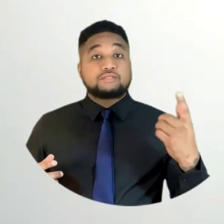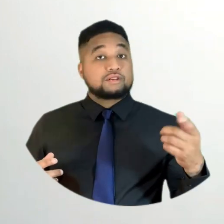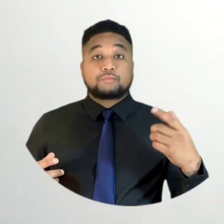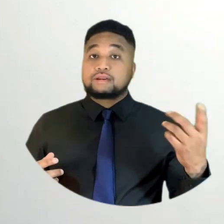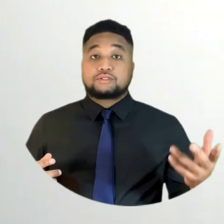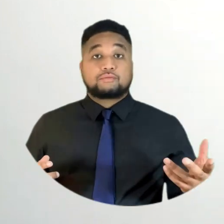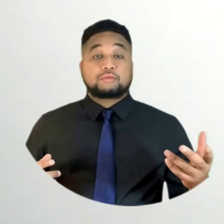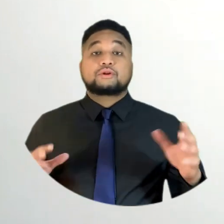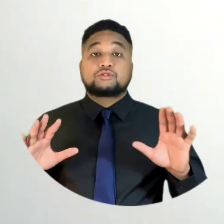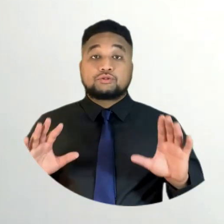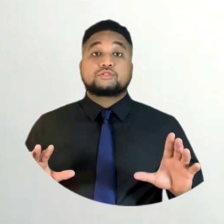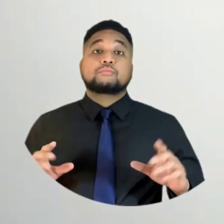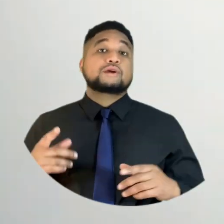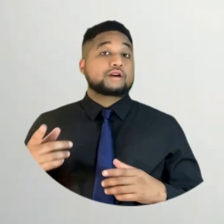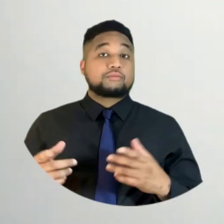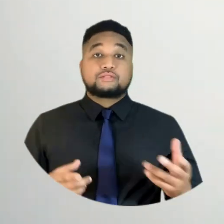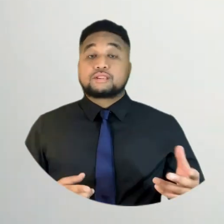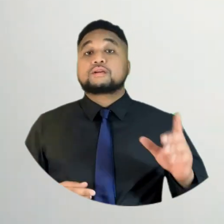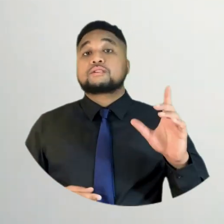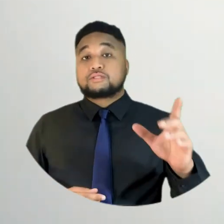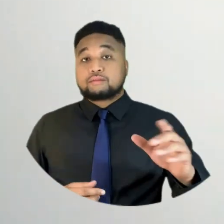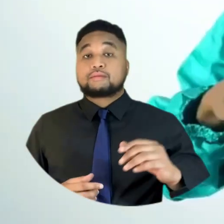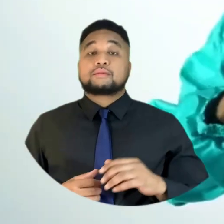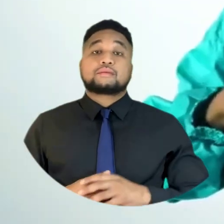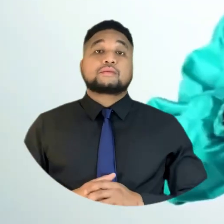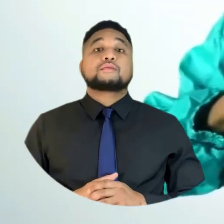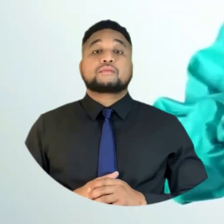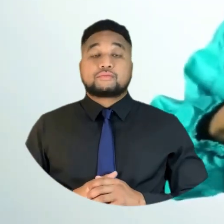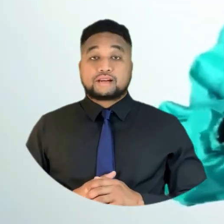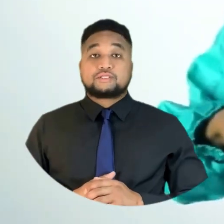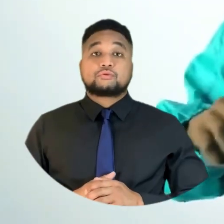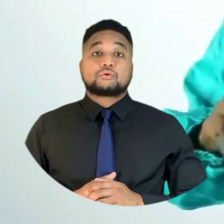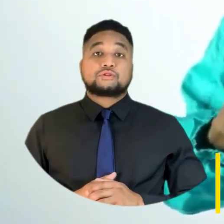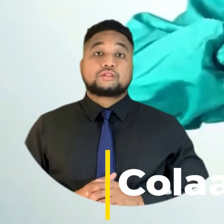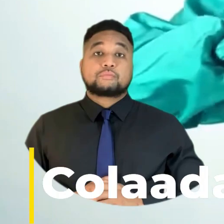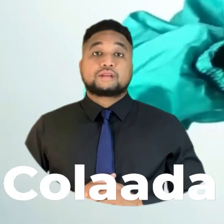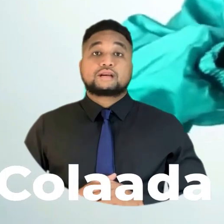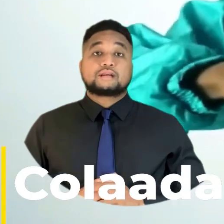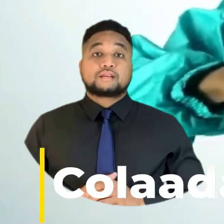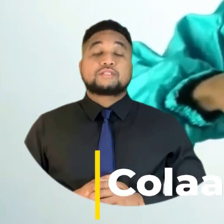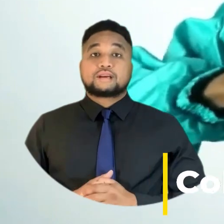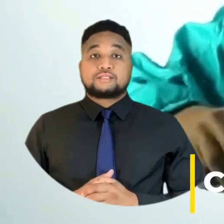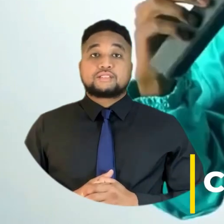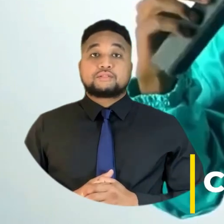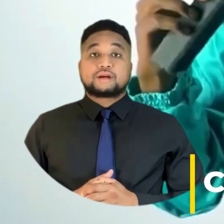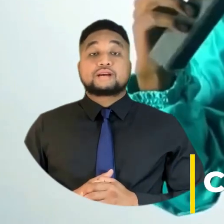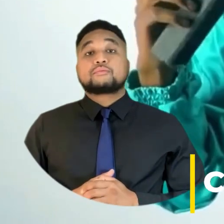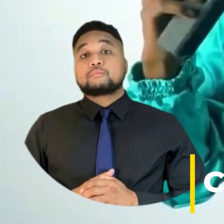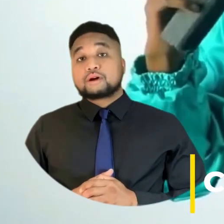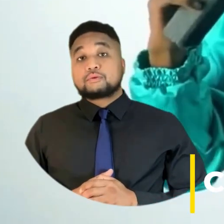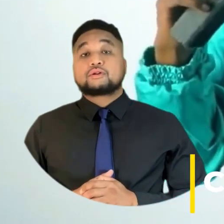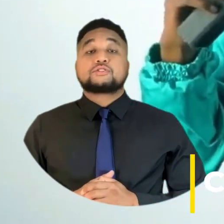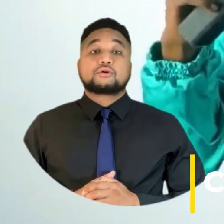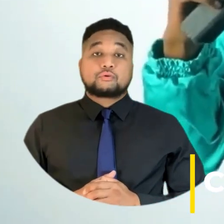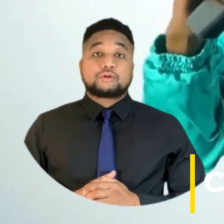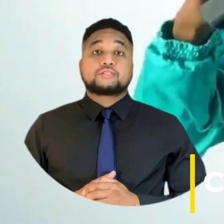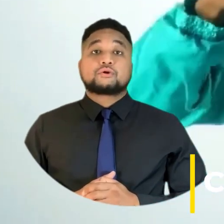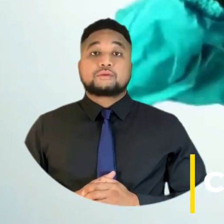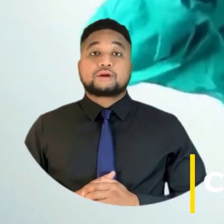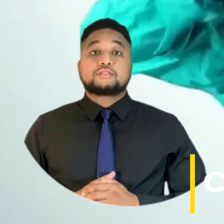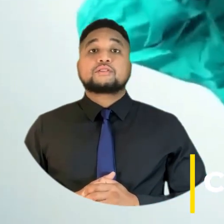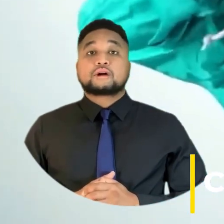ildogsiga hadduu waalidka iridda ku joogo ama uu ifka nool yahay waad